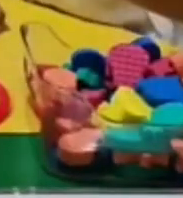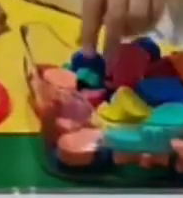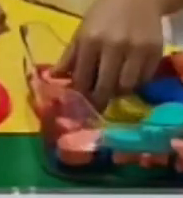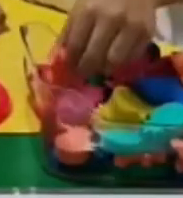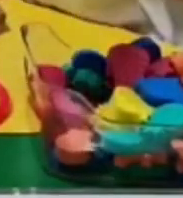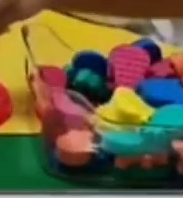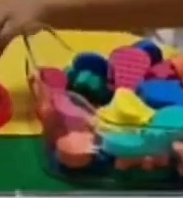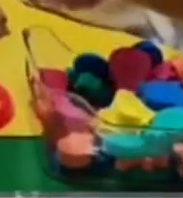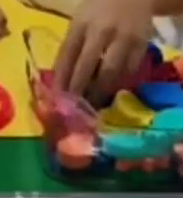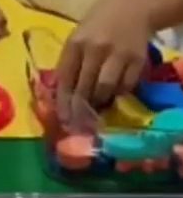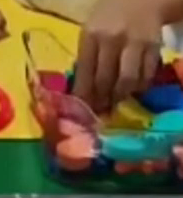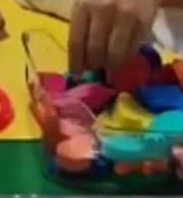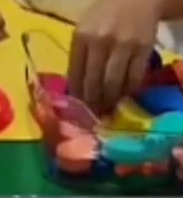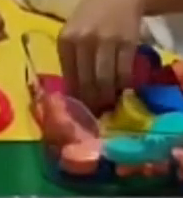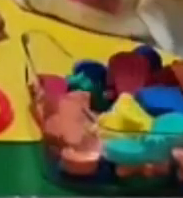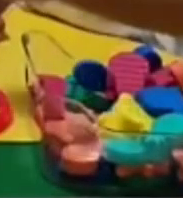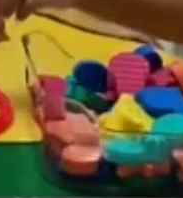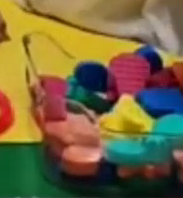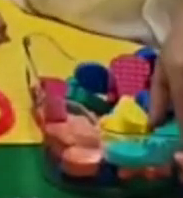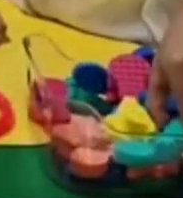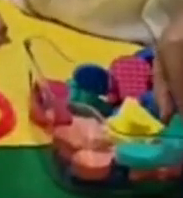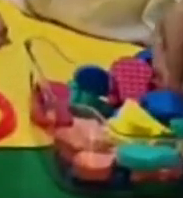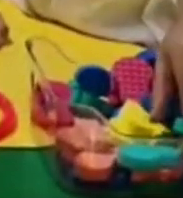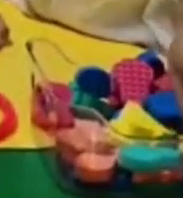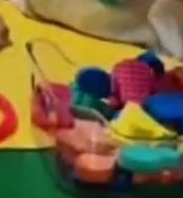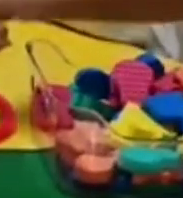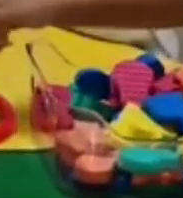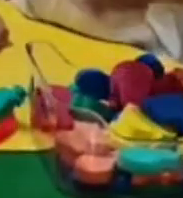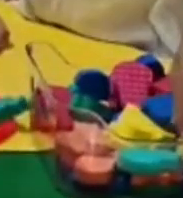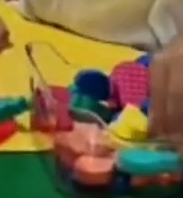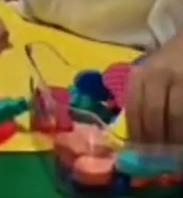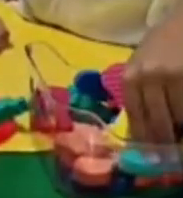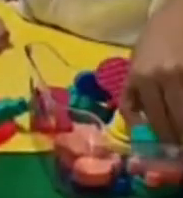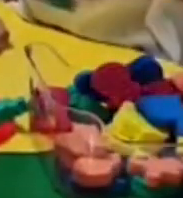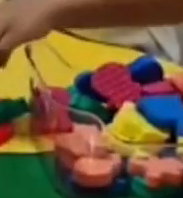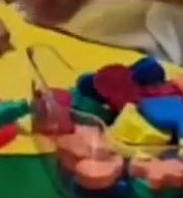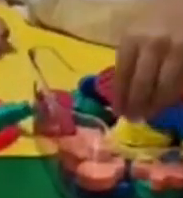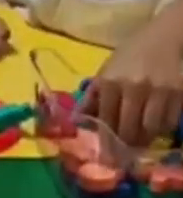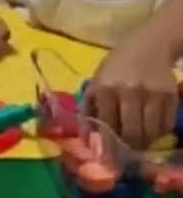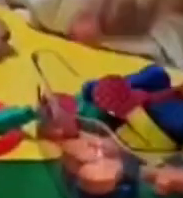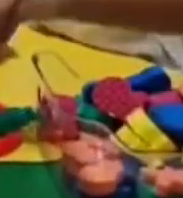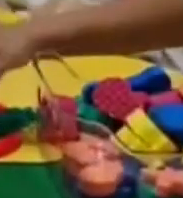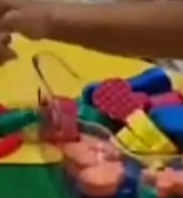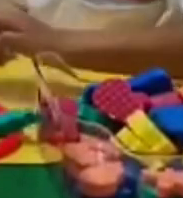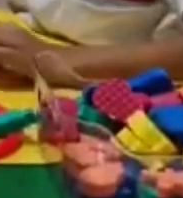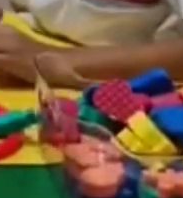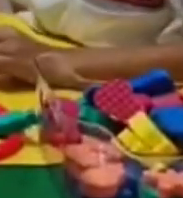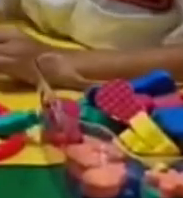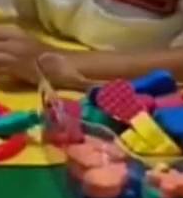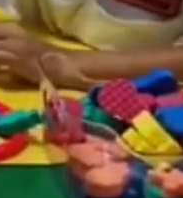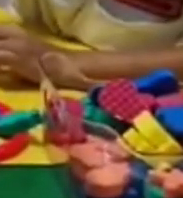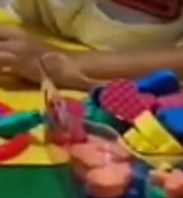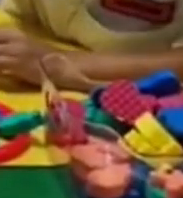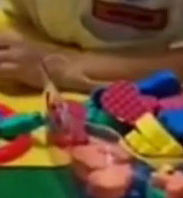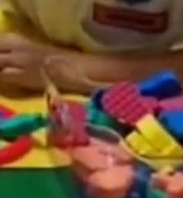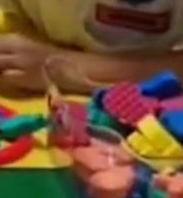7, 8, 9, 10, 11, 12,